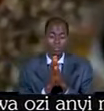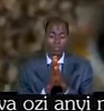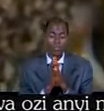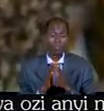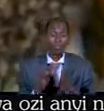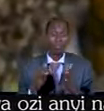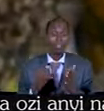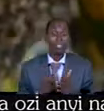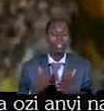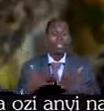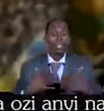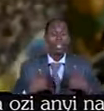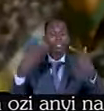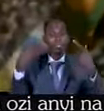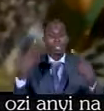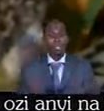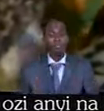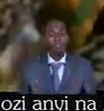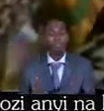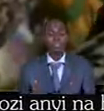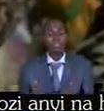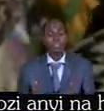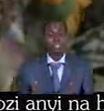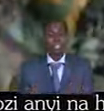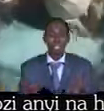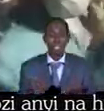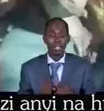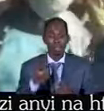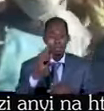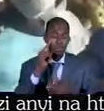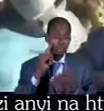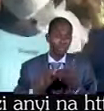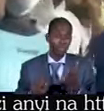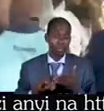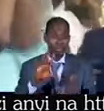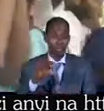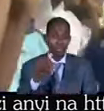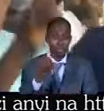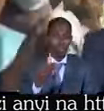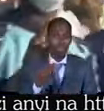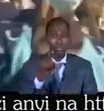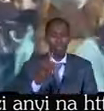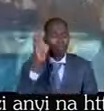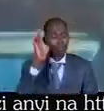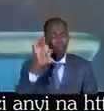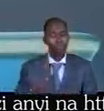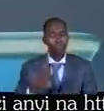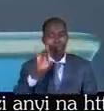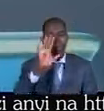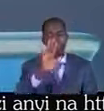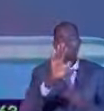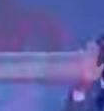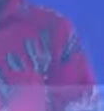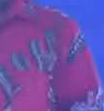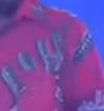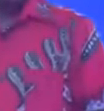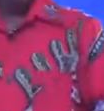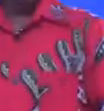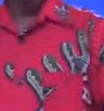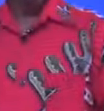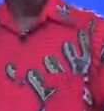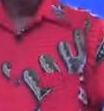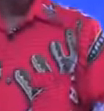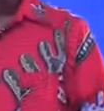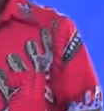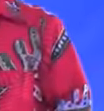O mezuwo. Dịka ị na-atụle onwe gị, ị ga-ahụta na ihe ịrịba ama ahụ nọ n'ebe ahụ ugbu a.